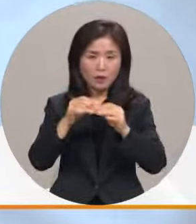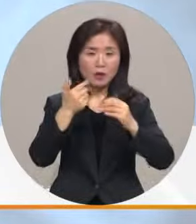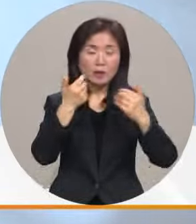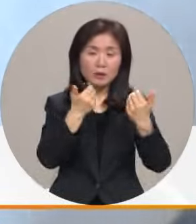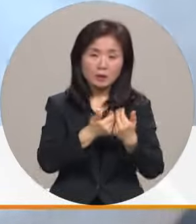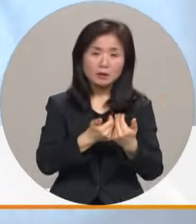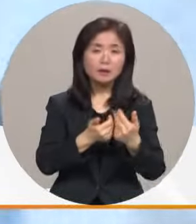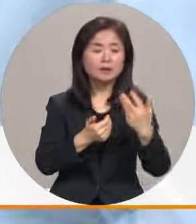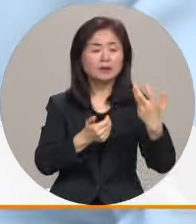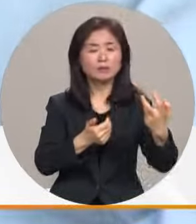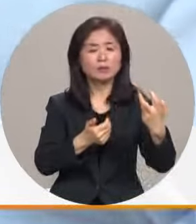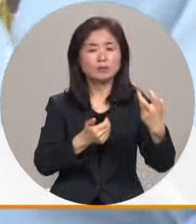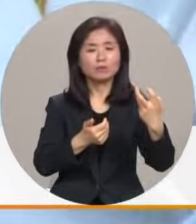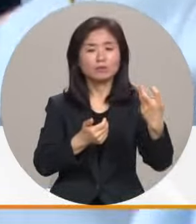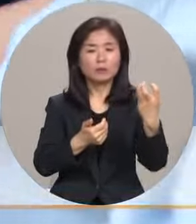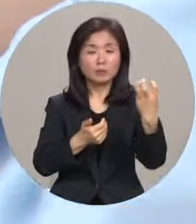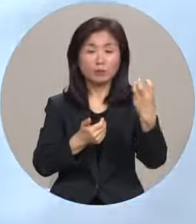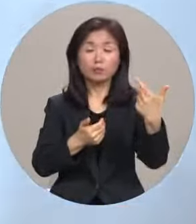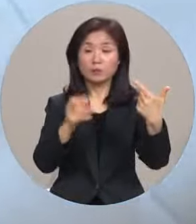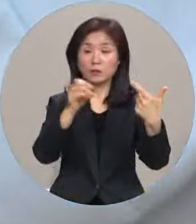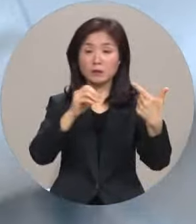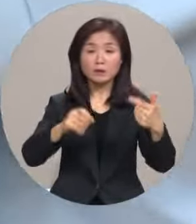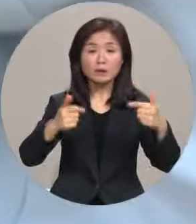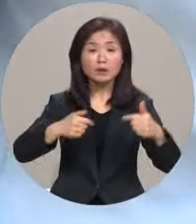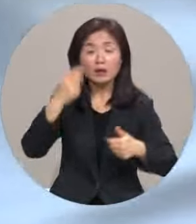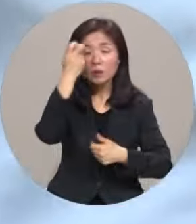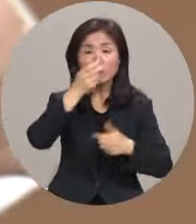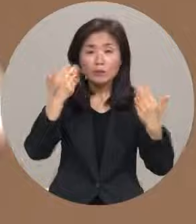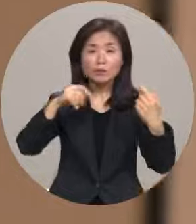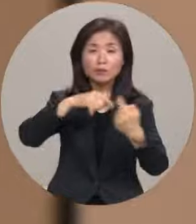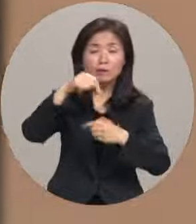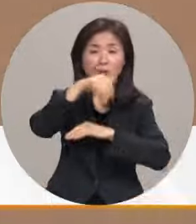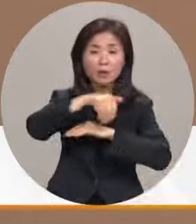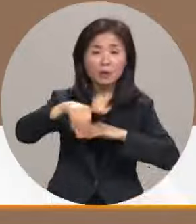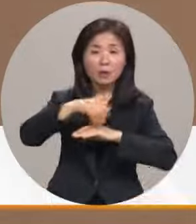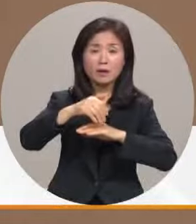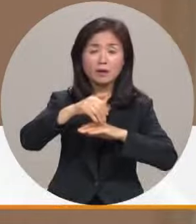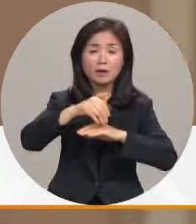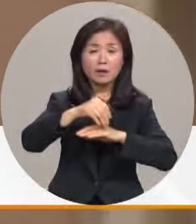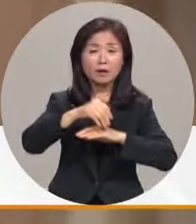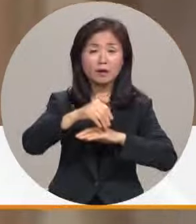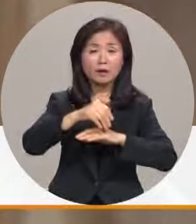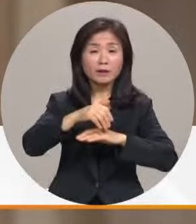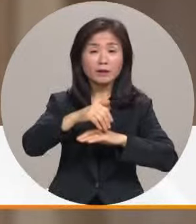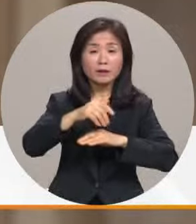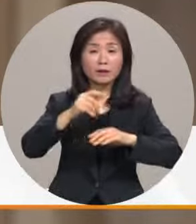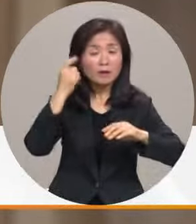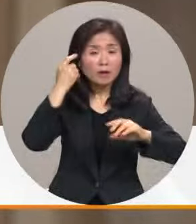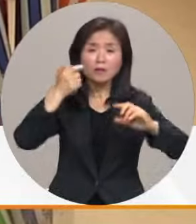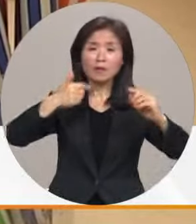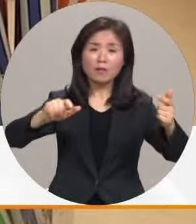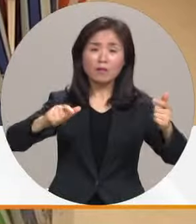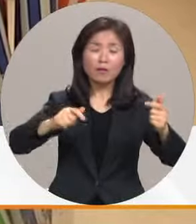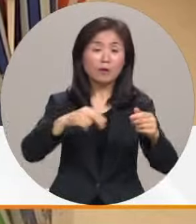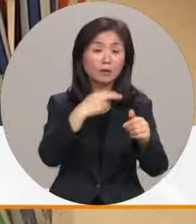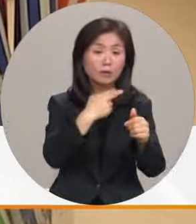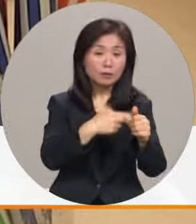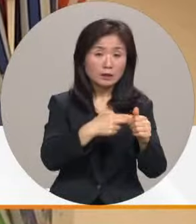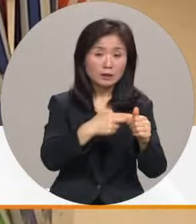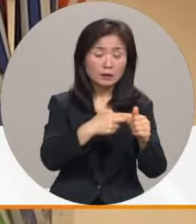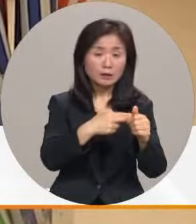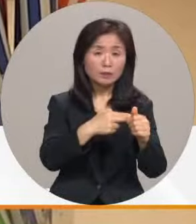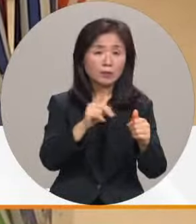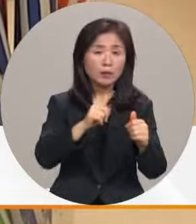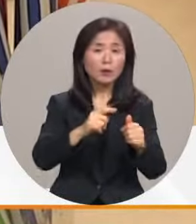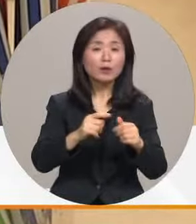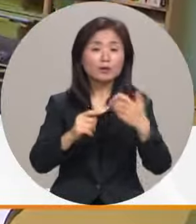36% 그쳤습니다 늘봄학교 운영계획에 대한 직종간 이견도 커서 교사들은 95%